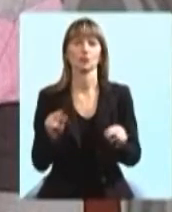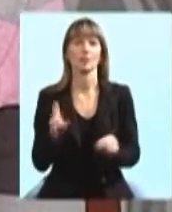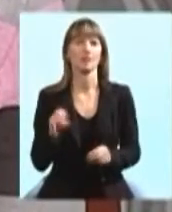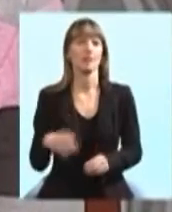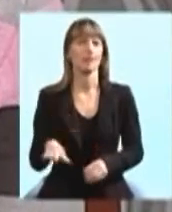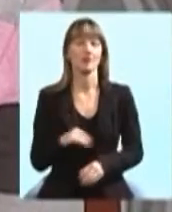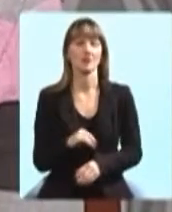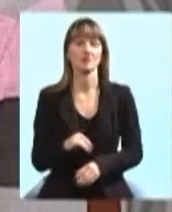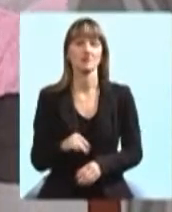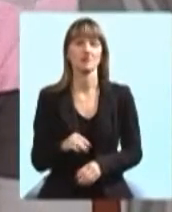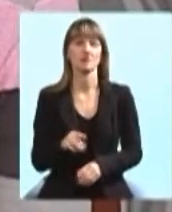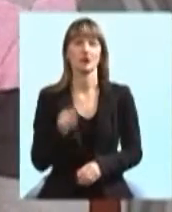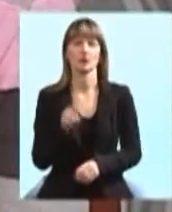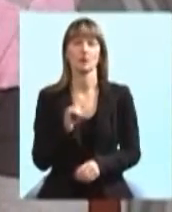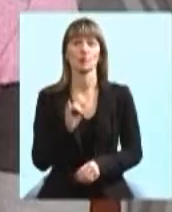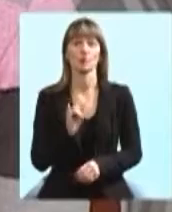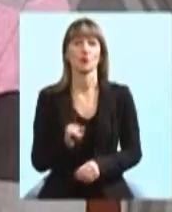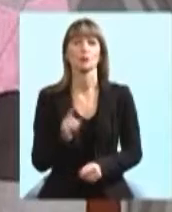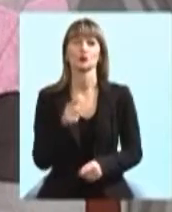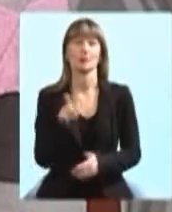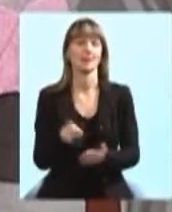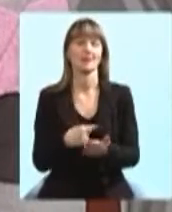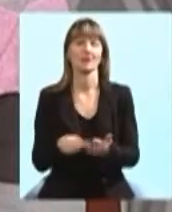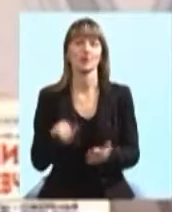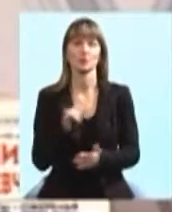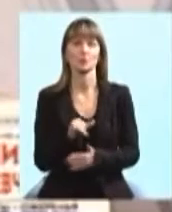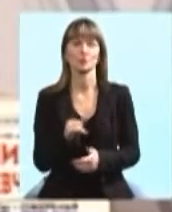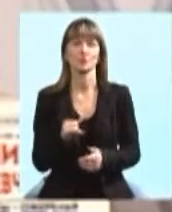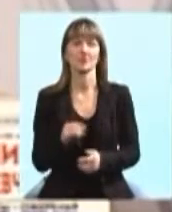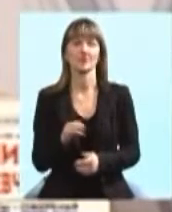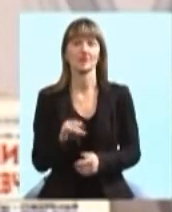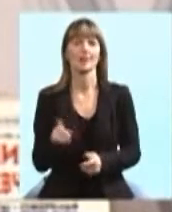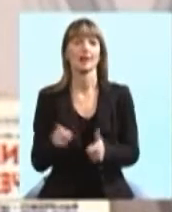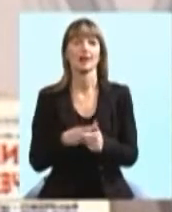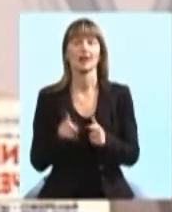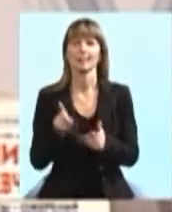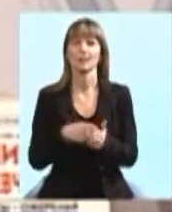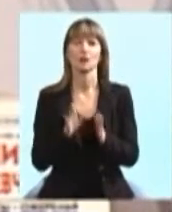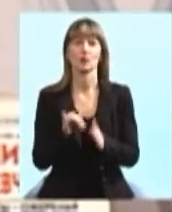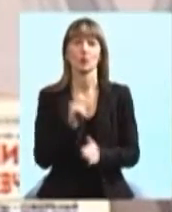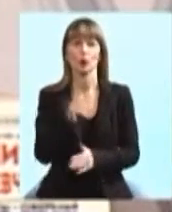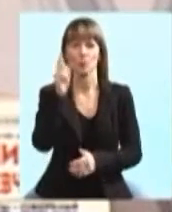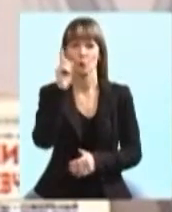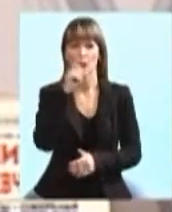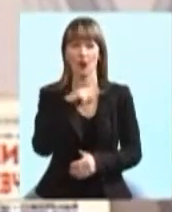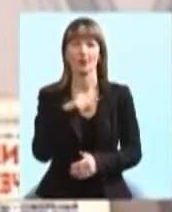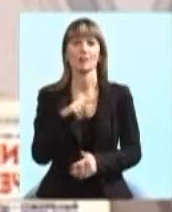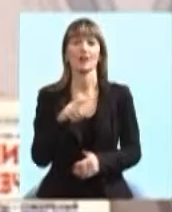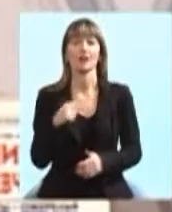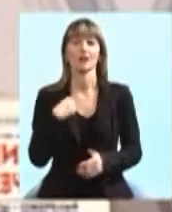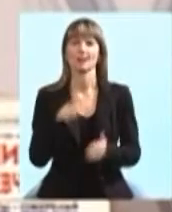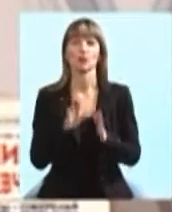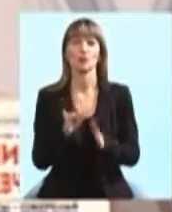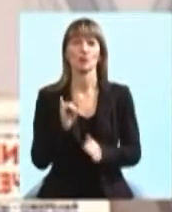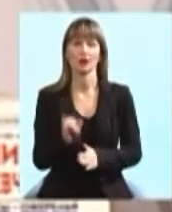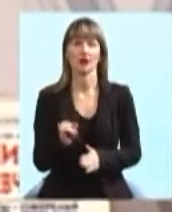всі ж вони забобони погані, тому чого ж ти не віриш у них? Чи ти тільки не віриш у погані? Я не вірю тільки в плохі, а в